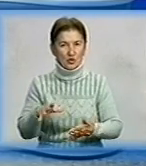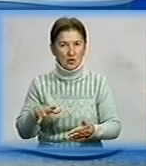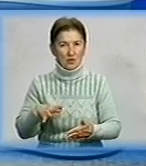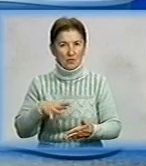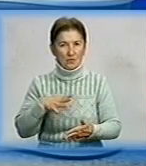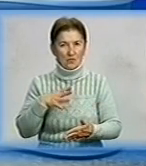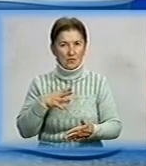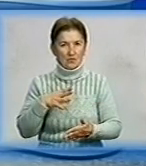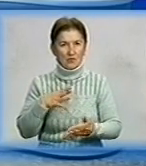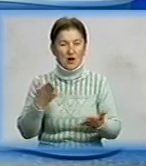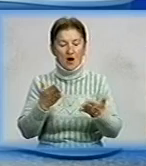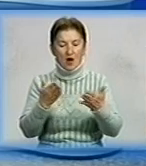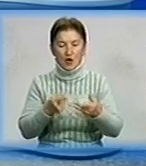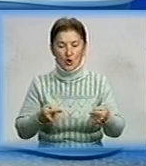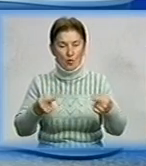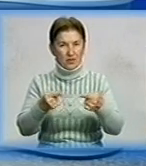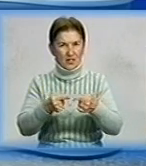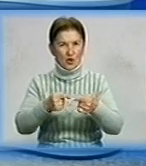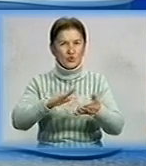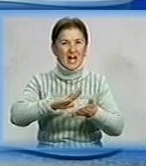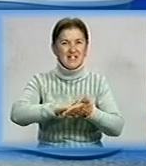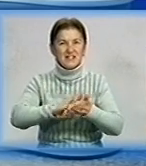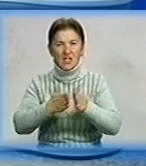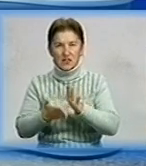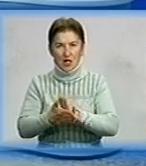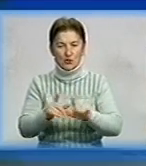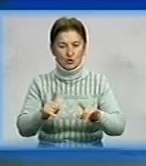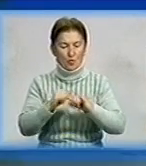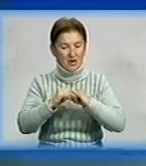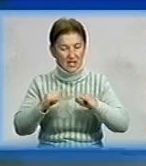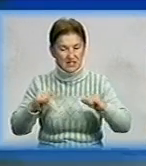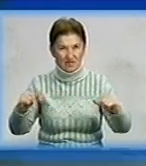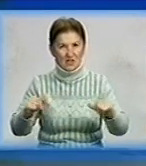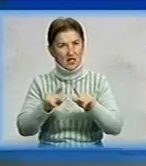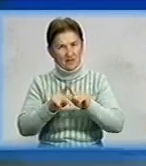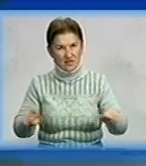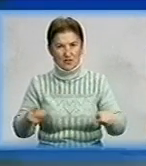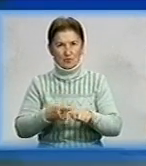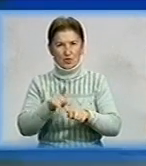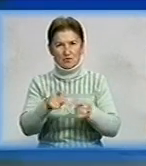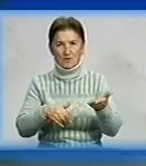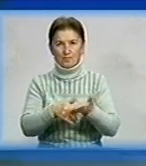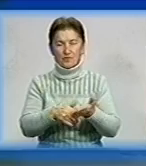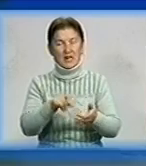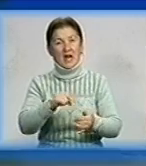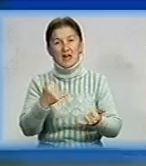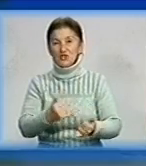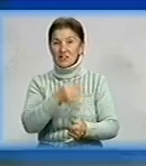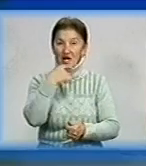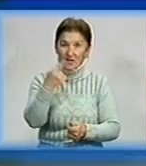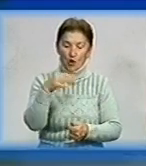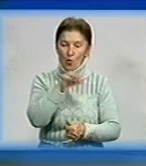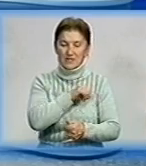быть какая-то определенная среда для людей, чтобы развить их креативность, им нужно помочь. Ми зараз торкнулися питання самооцінки містян.